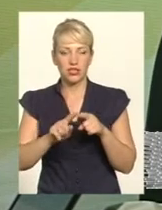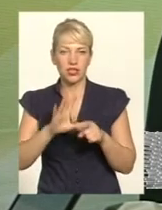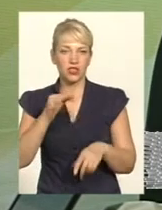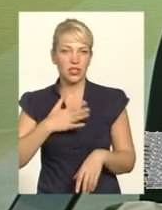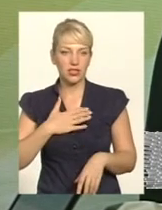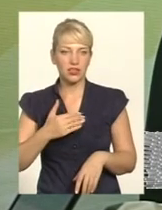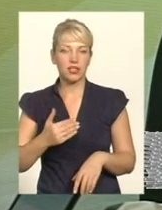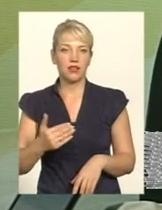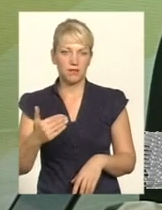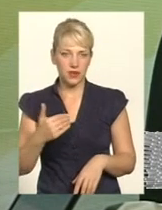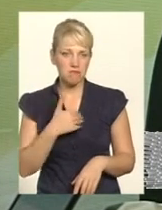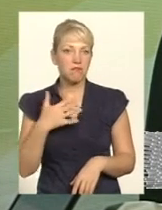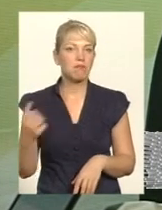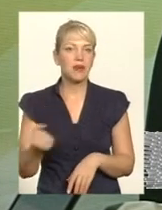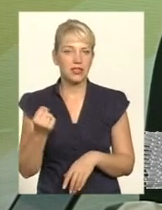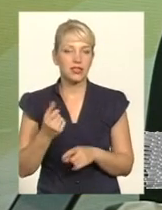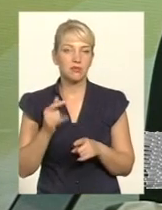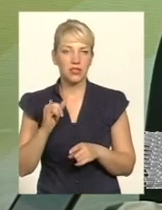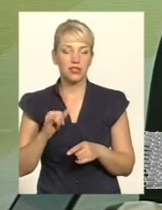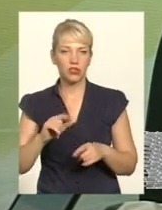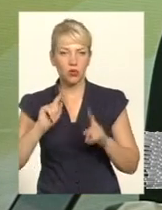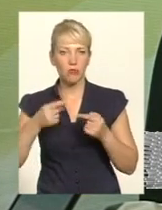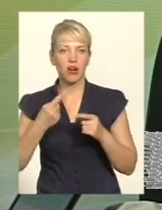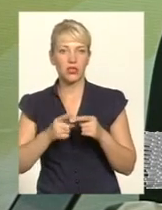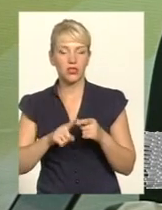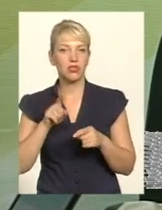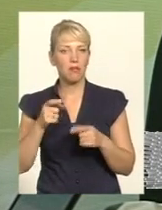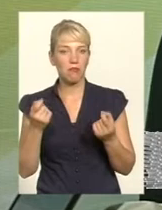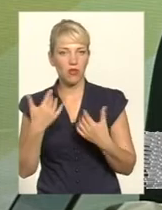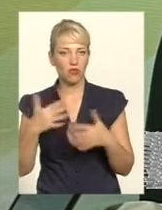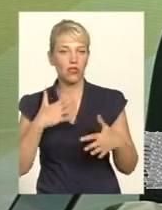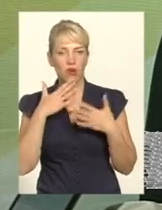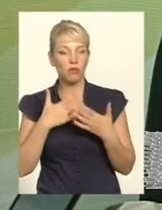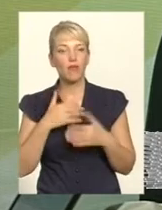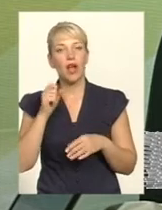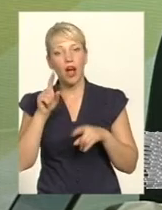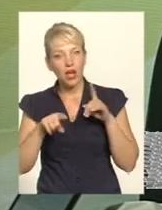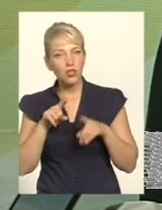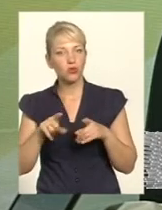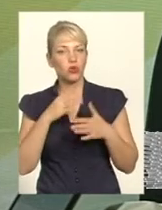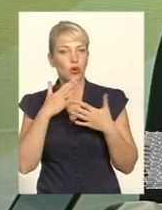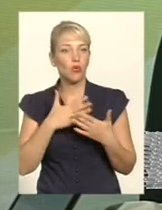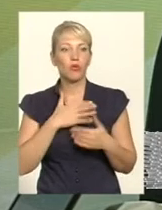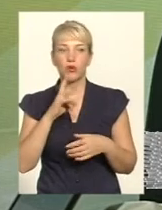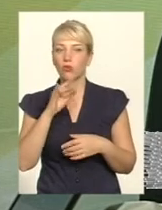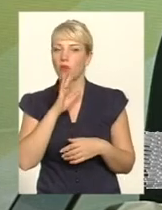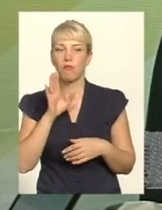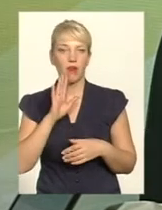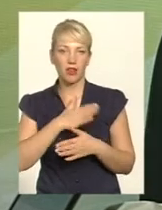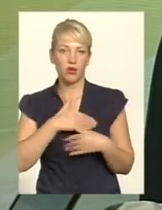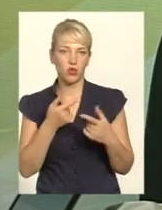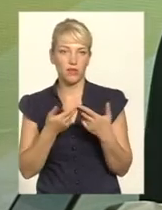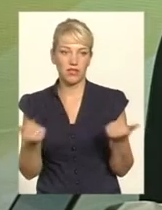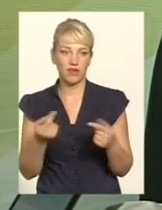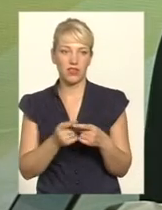вже домагаються цього. І там теж мало любові, але іноді вони дійсно люблять, але мама не хоче це визнавати, тому